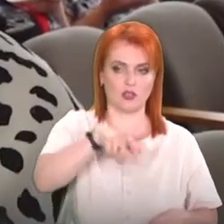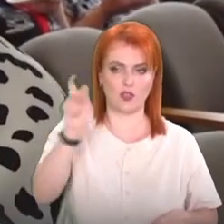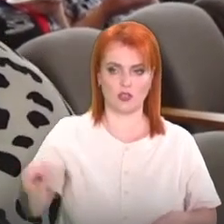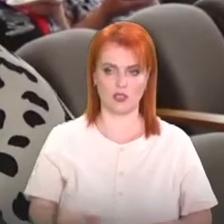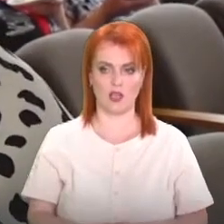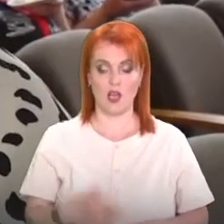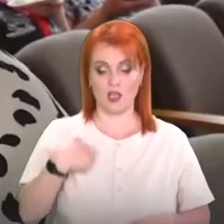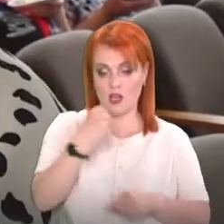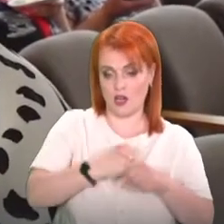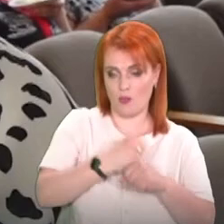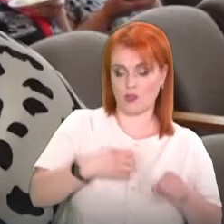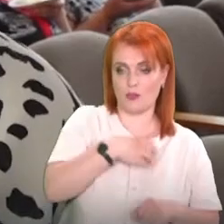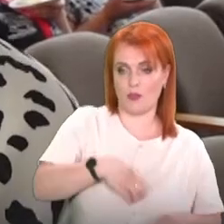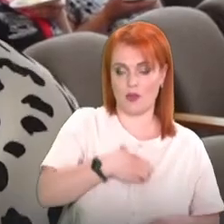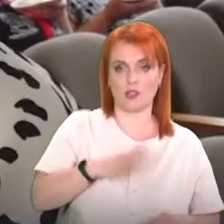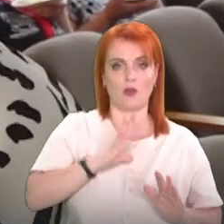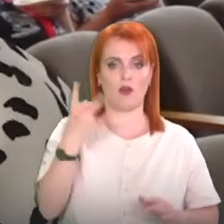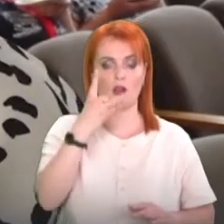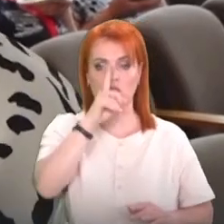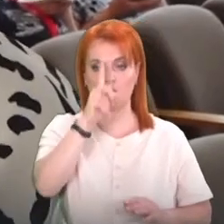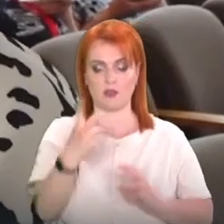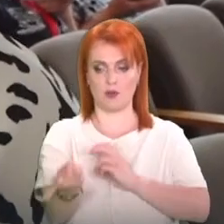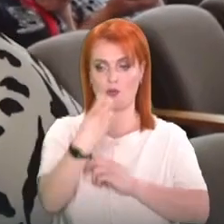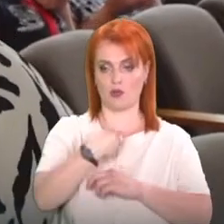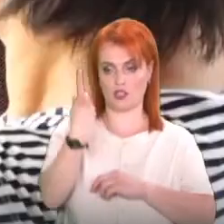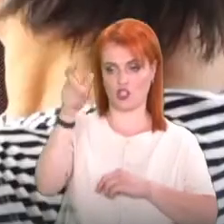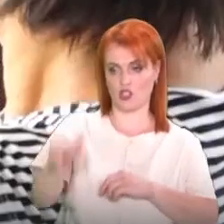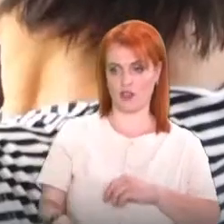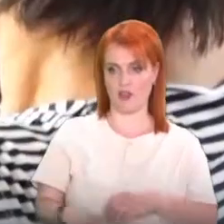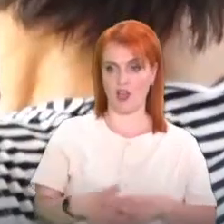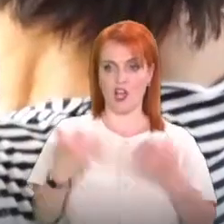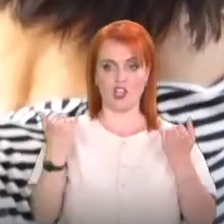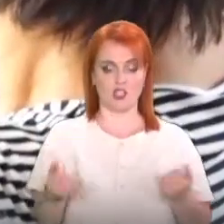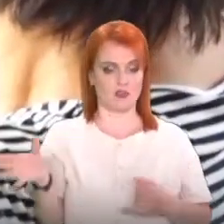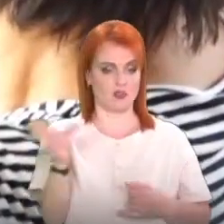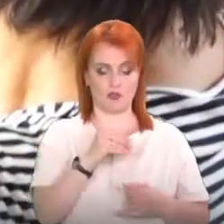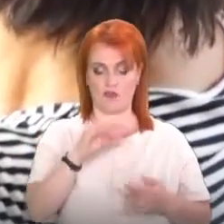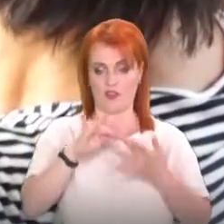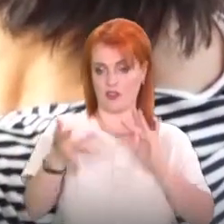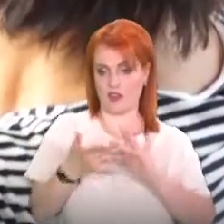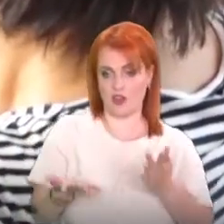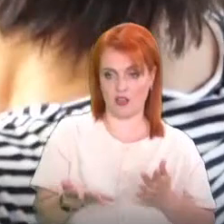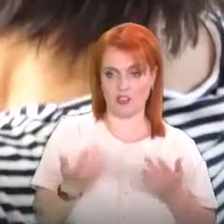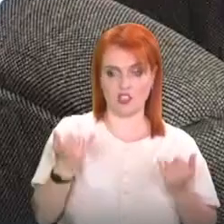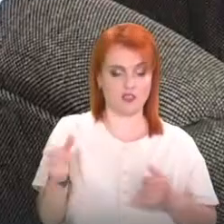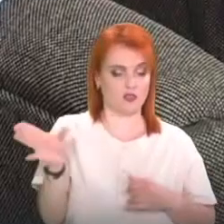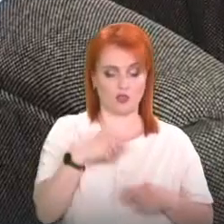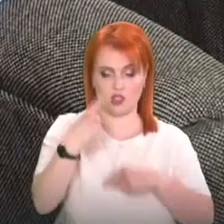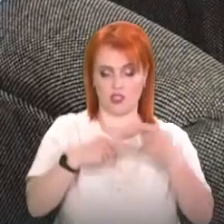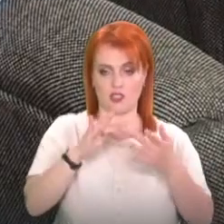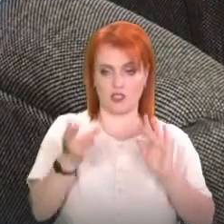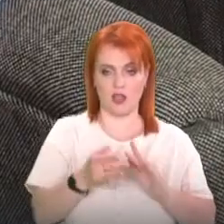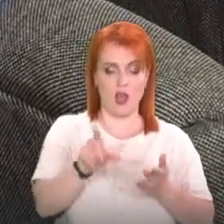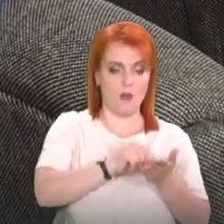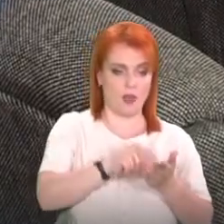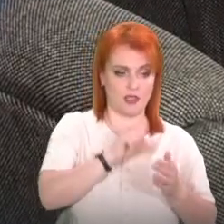un cetățean la primire. Și acum este tot online, totul se face online, indemnizații online, pensie